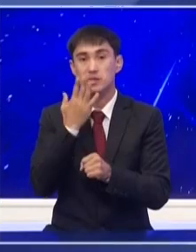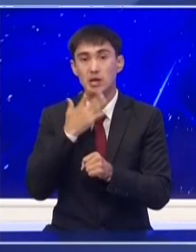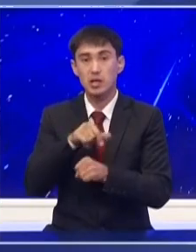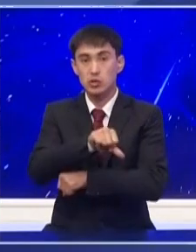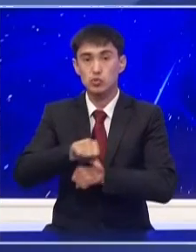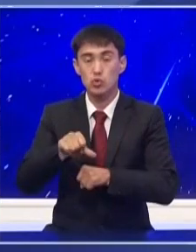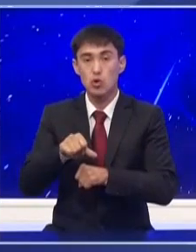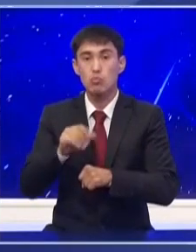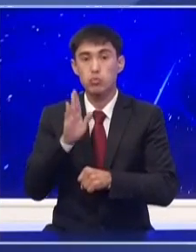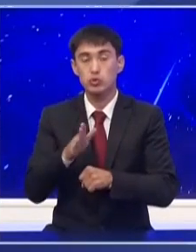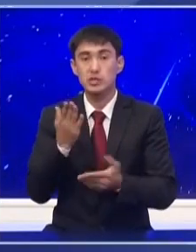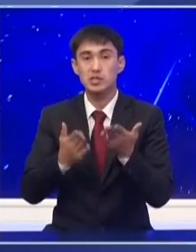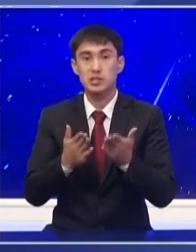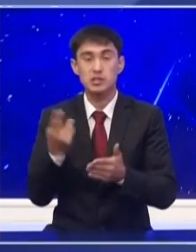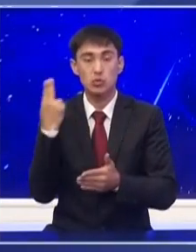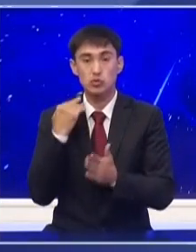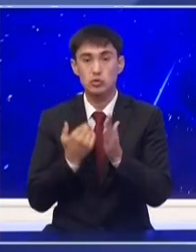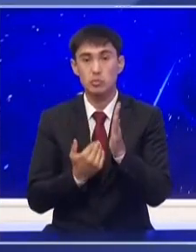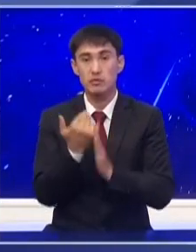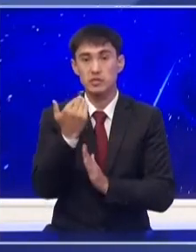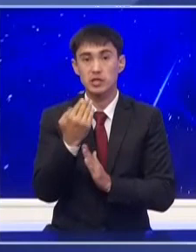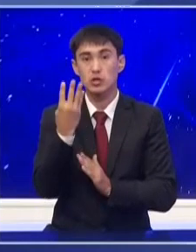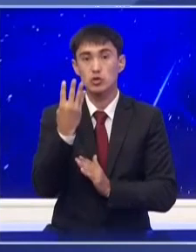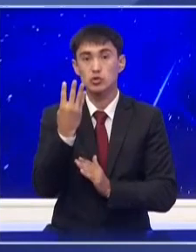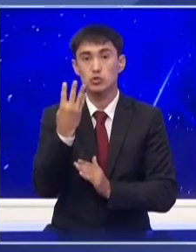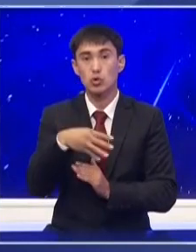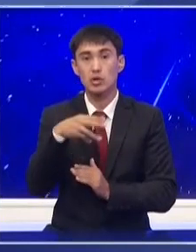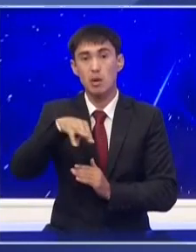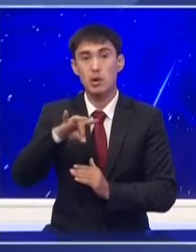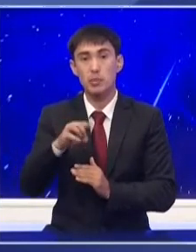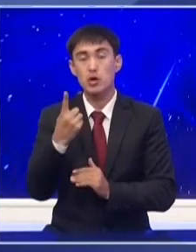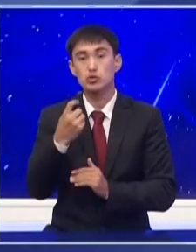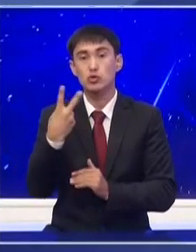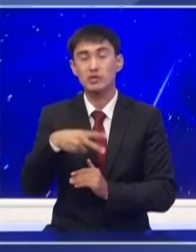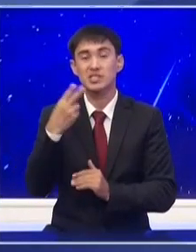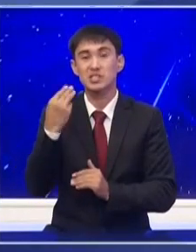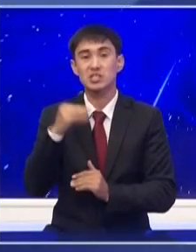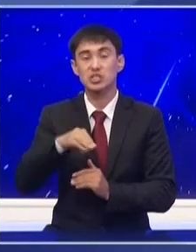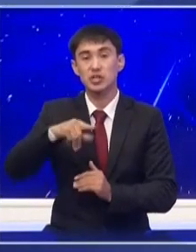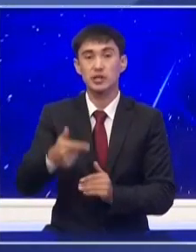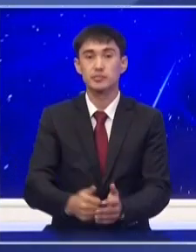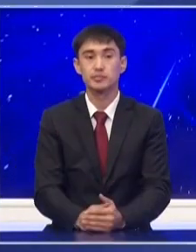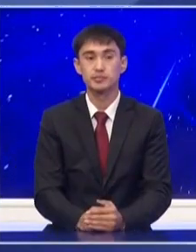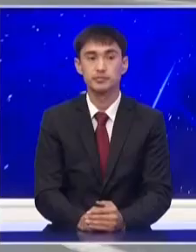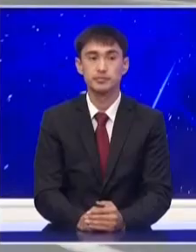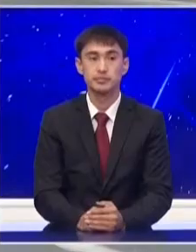выносят только в том случае, если задолженность превышает 40 МРП или 120 тысяч тенге.